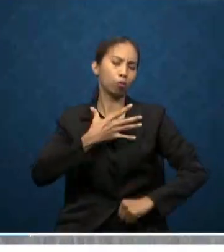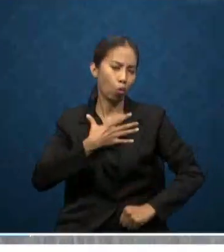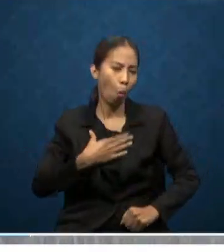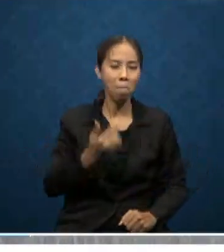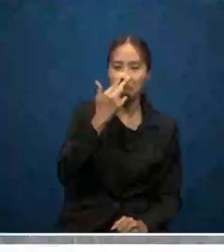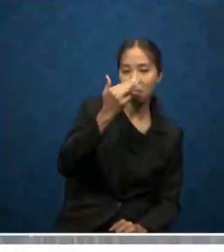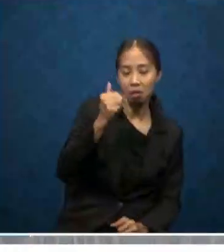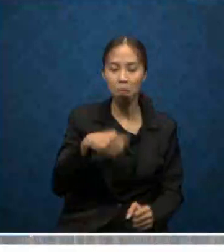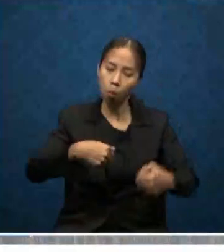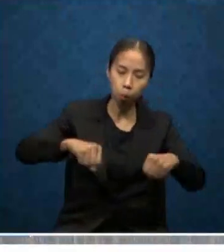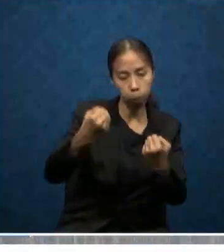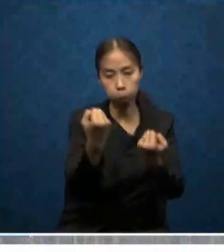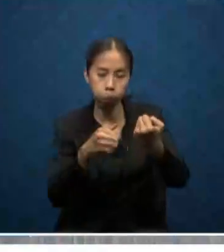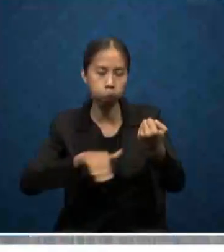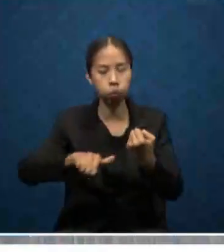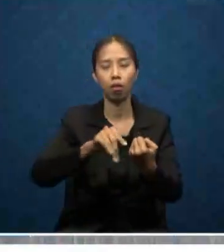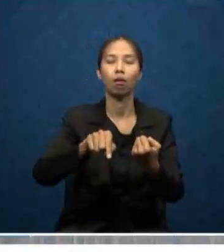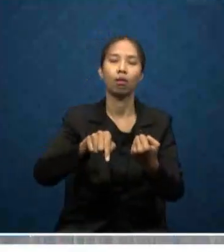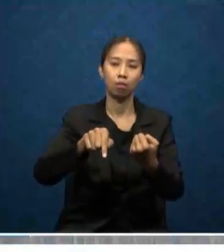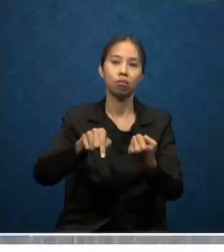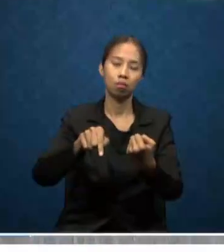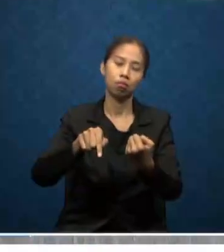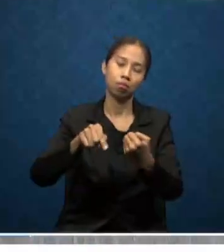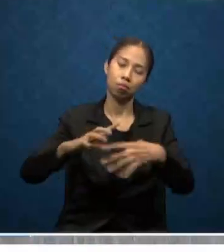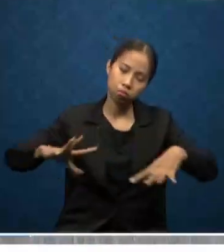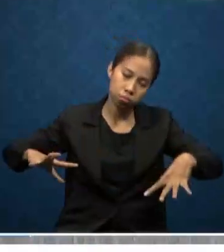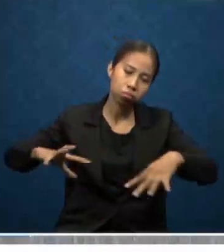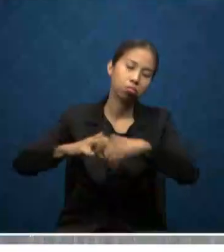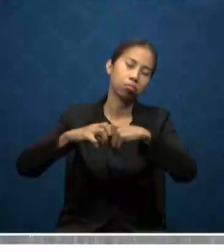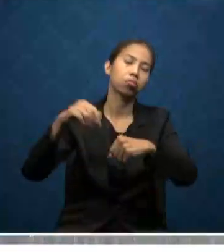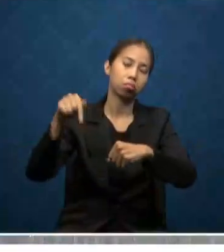แต่มันทำให้เกิดการเสียหายสูญเสีย